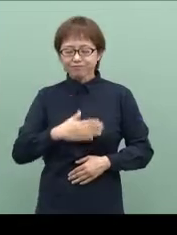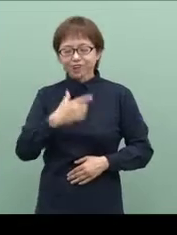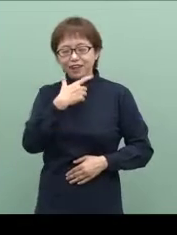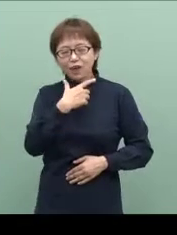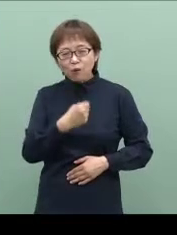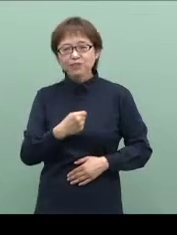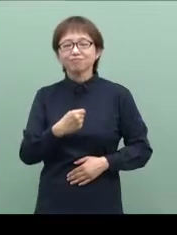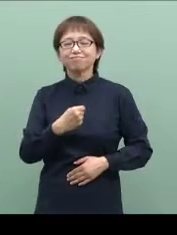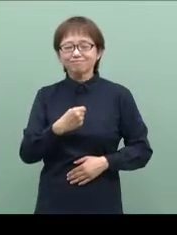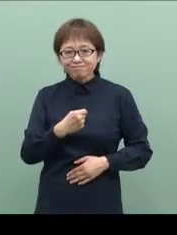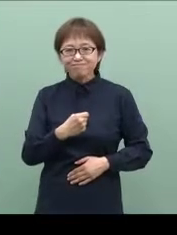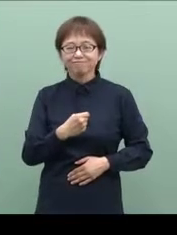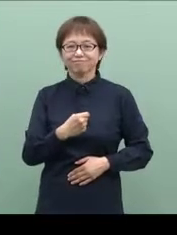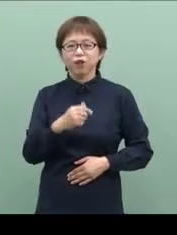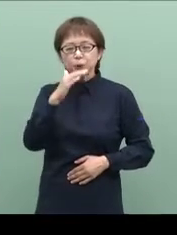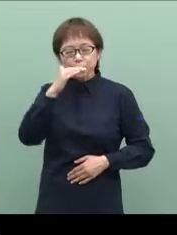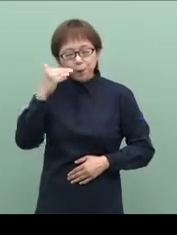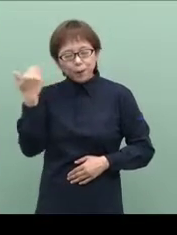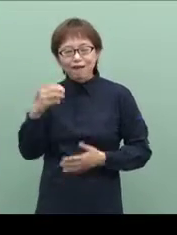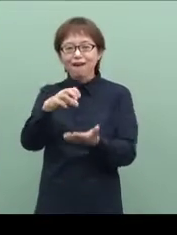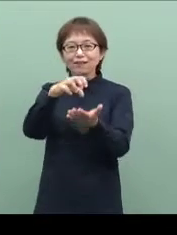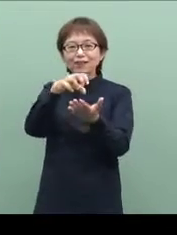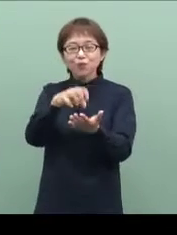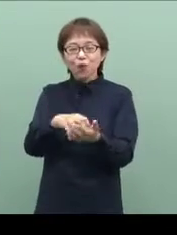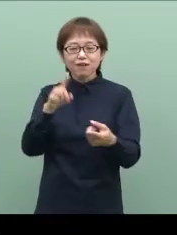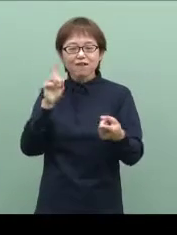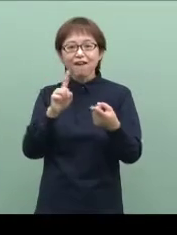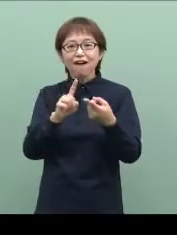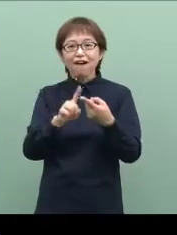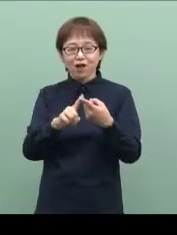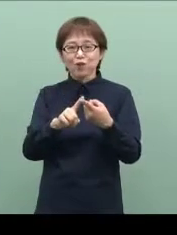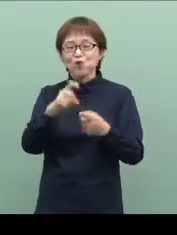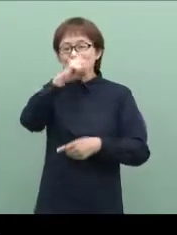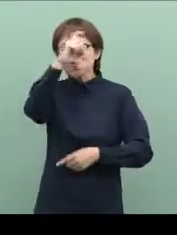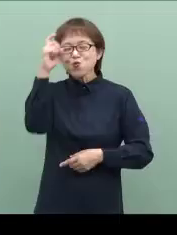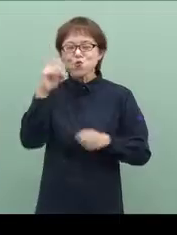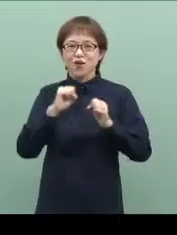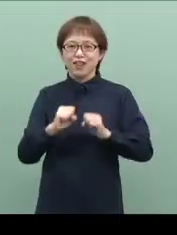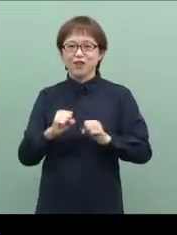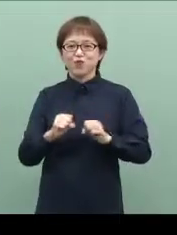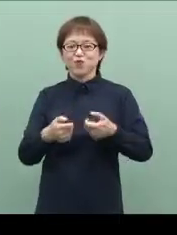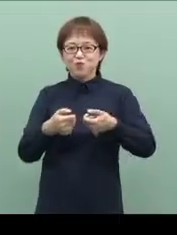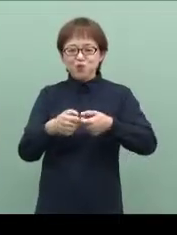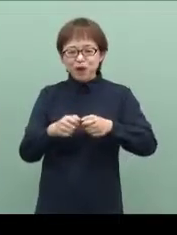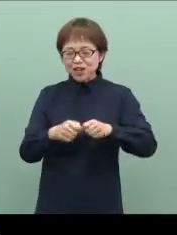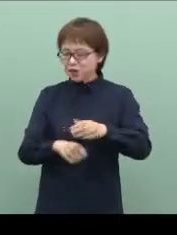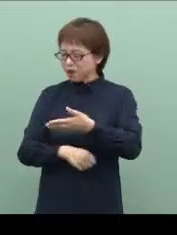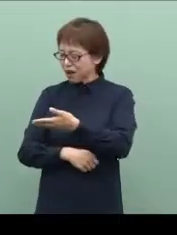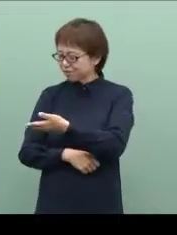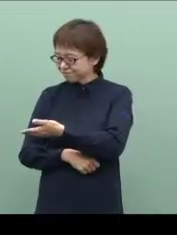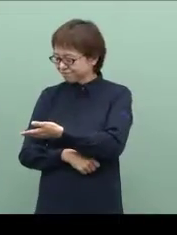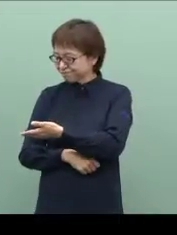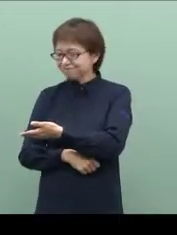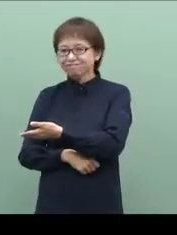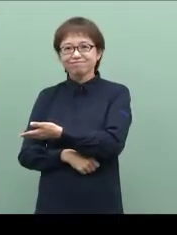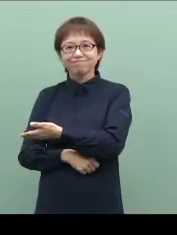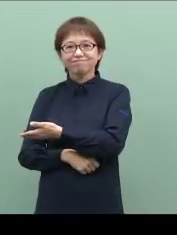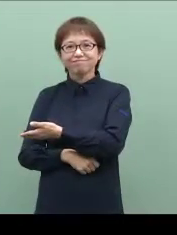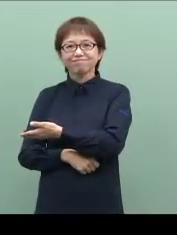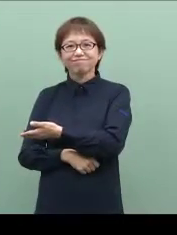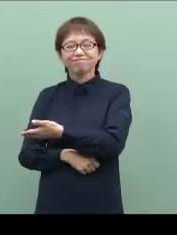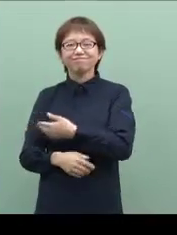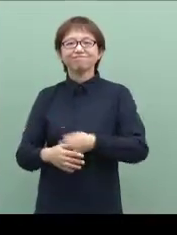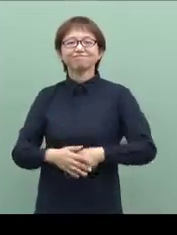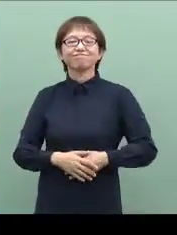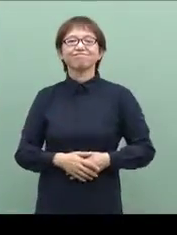調査について広く知ってもらうために、豪華な商品が当たるクイズを実施しています。詳しくはこちらをご覧ください